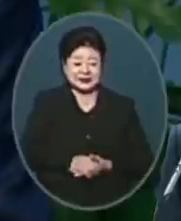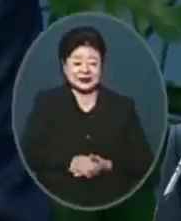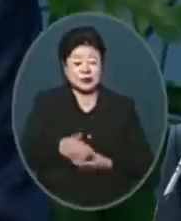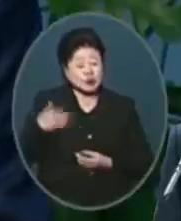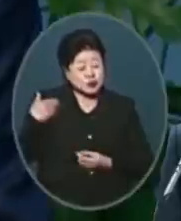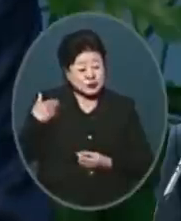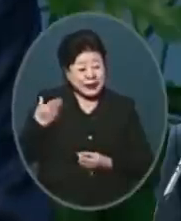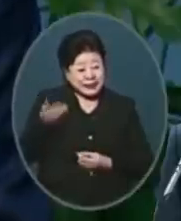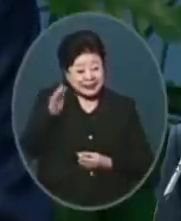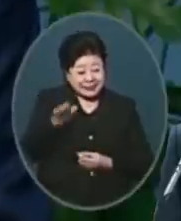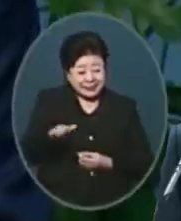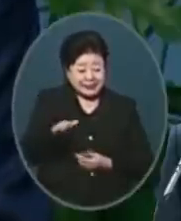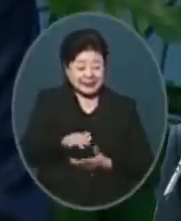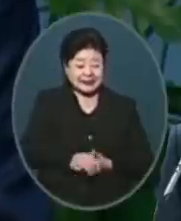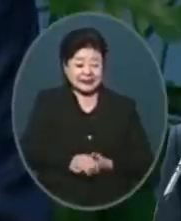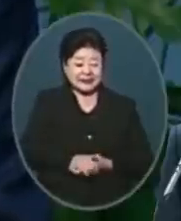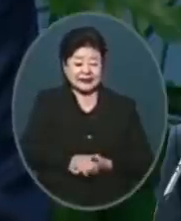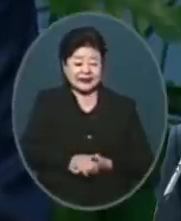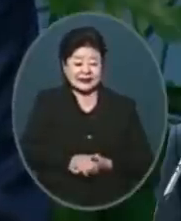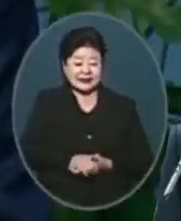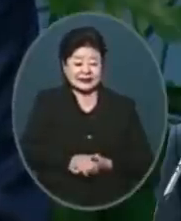모르지만